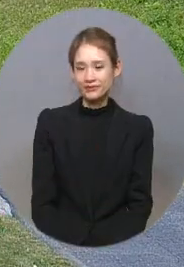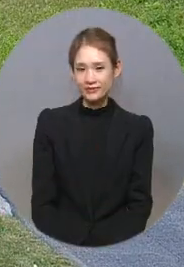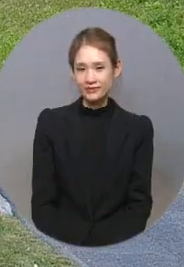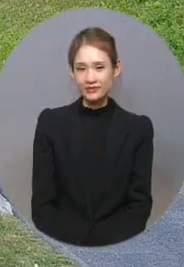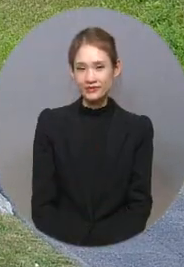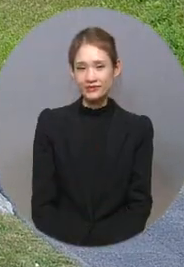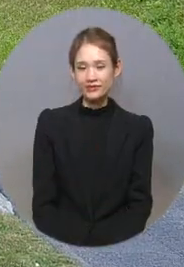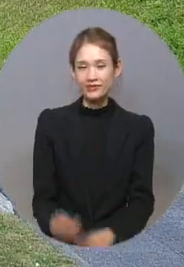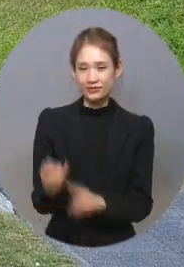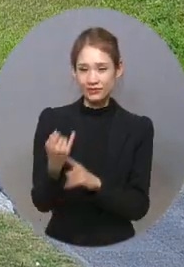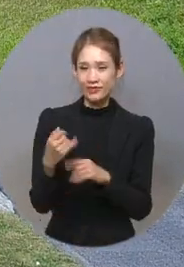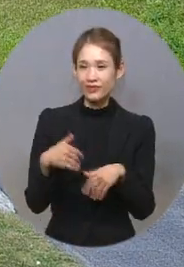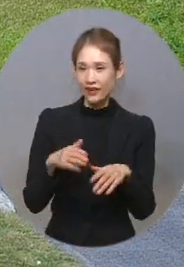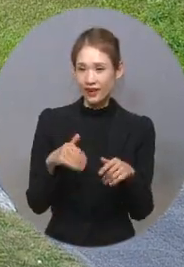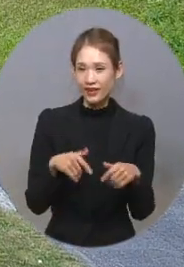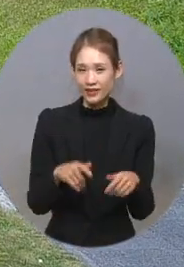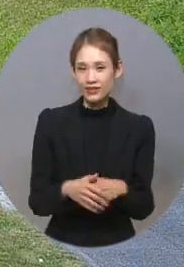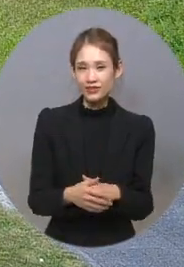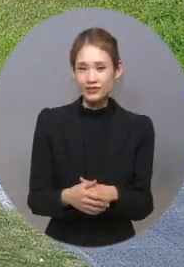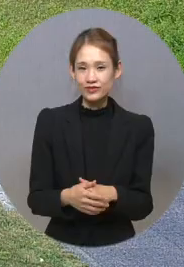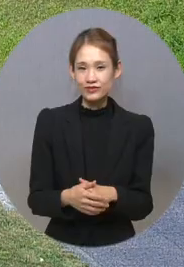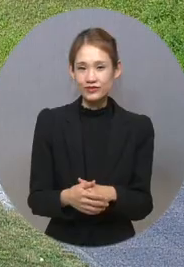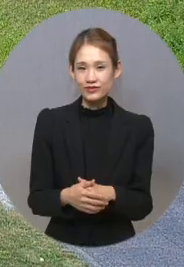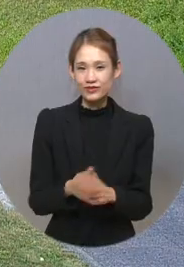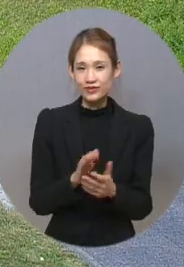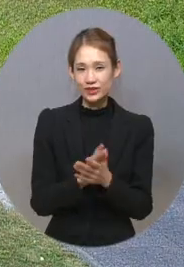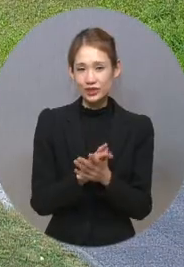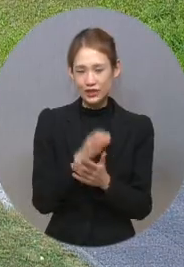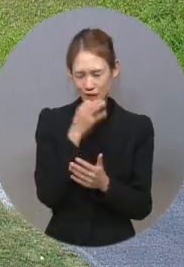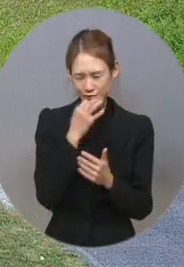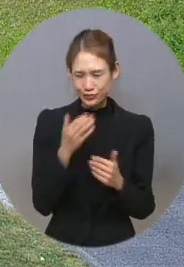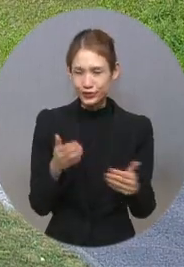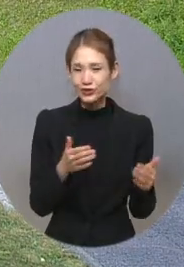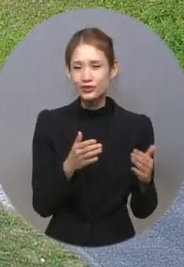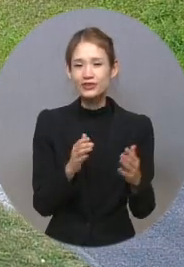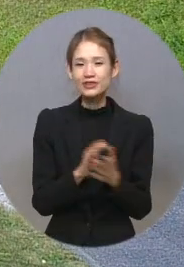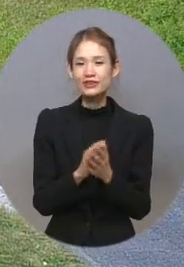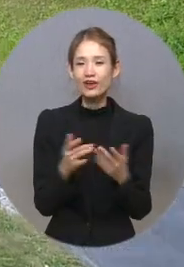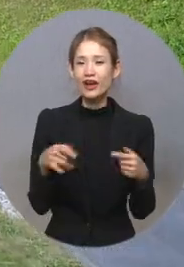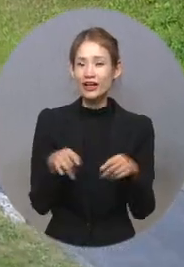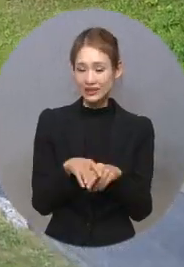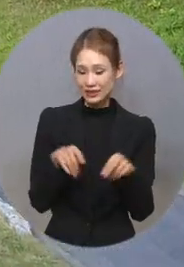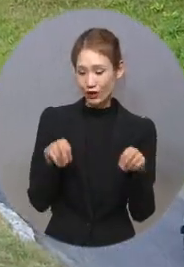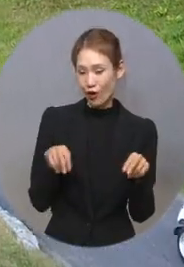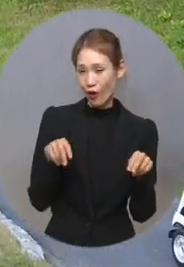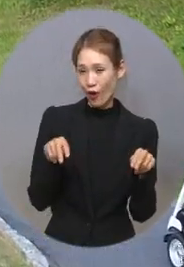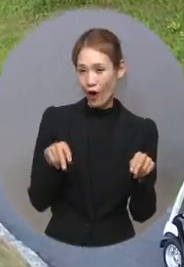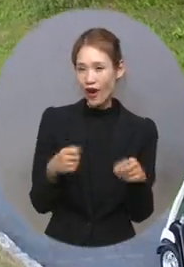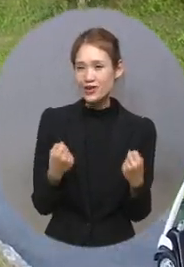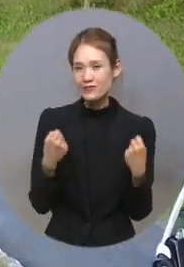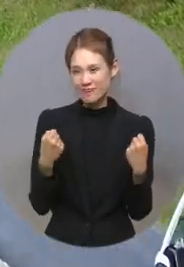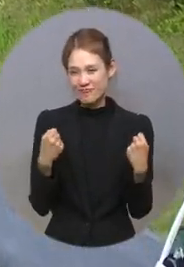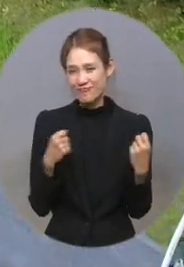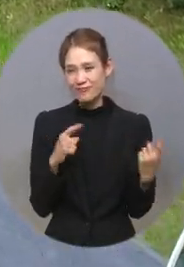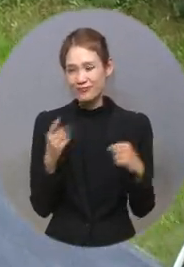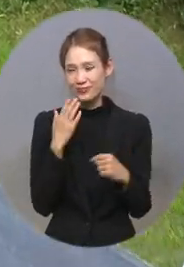가자. 아우 친구야 아무리 힘든 길이라도 친구랑 같이 걸으면 힘이